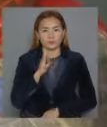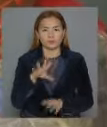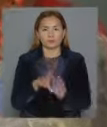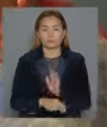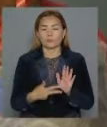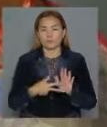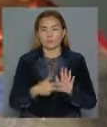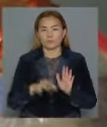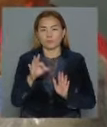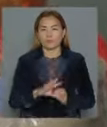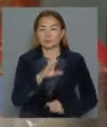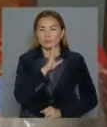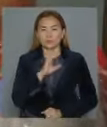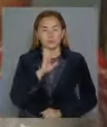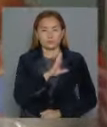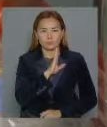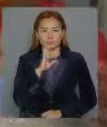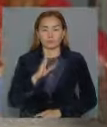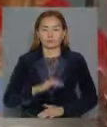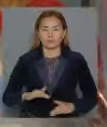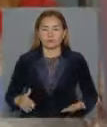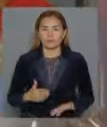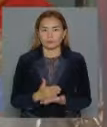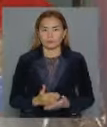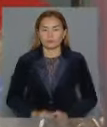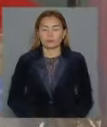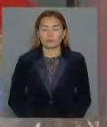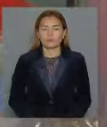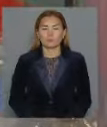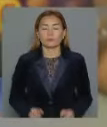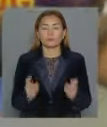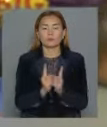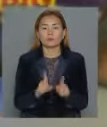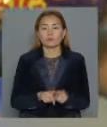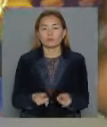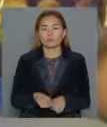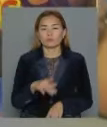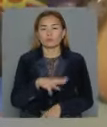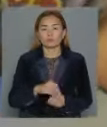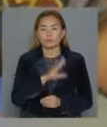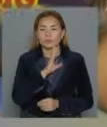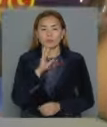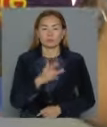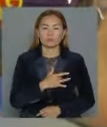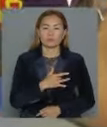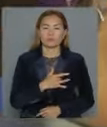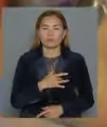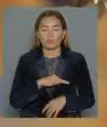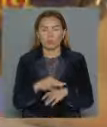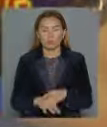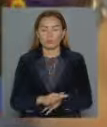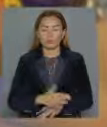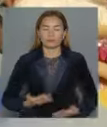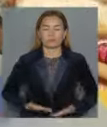них 80% – женщины, у которых есть дети. Эта встреча не оставила равнодушным женские сердца, которые, несмотря